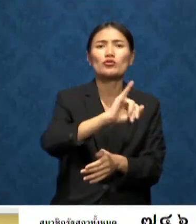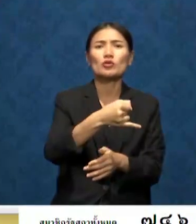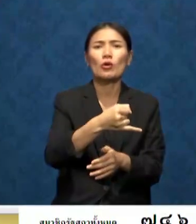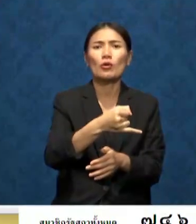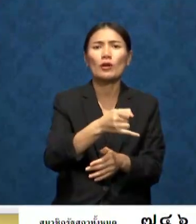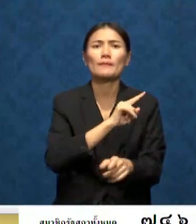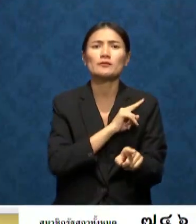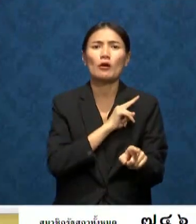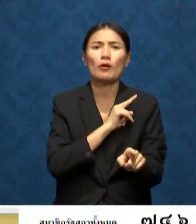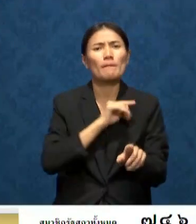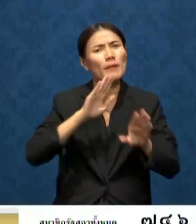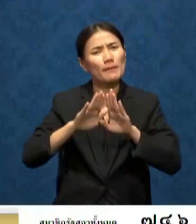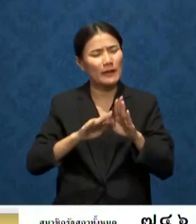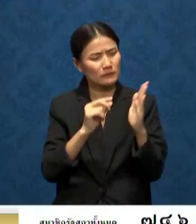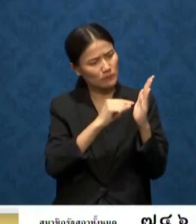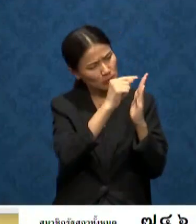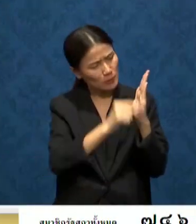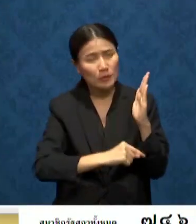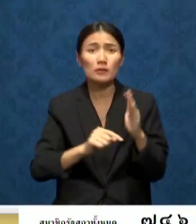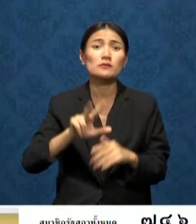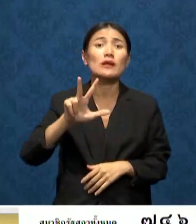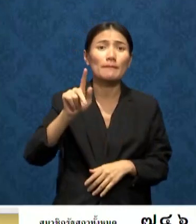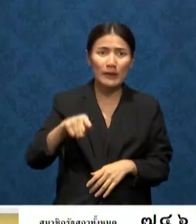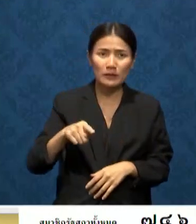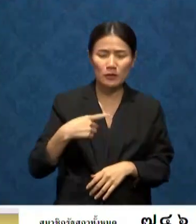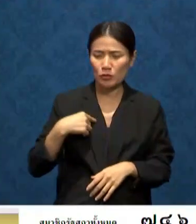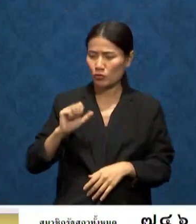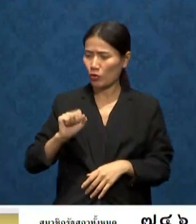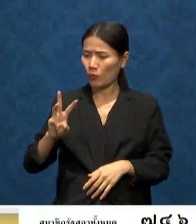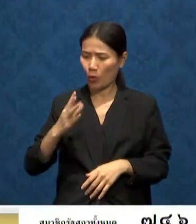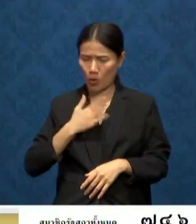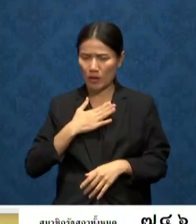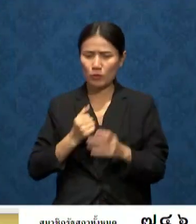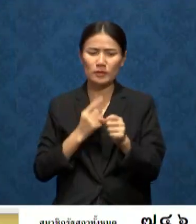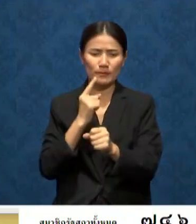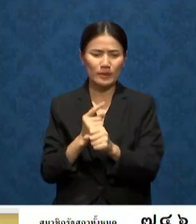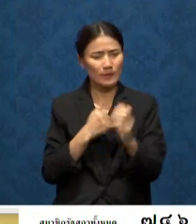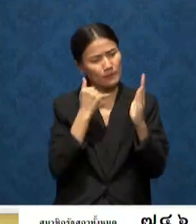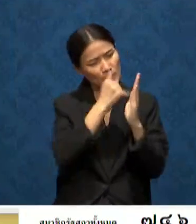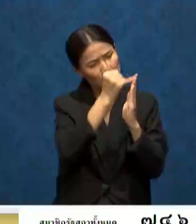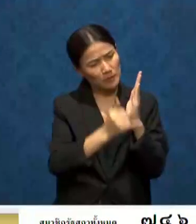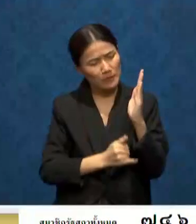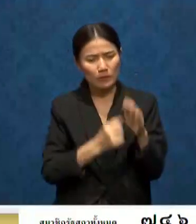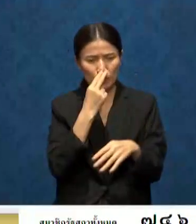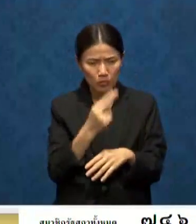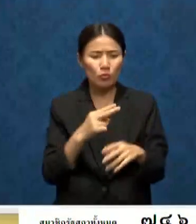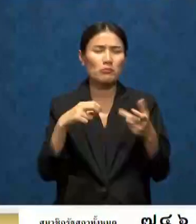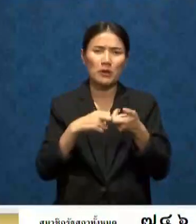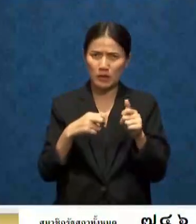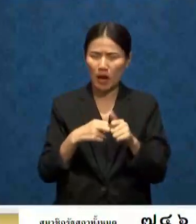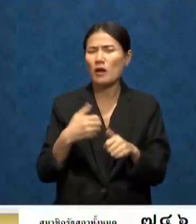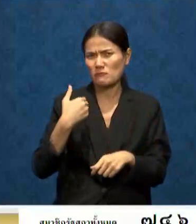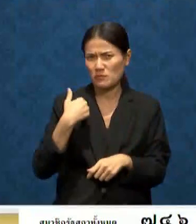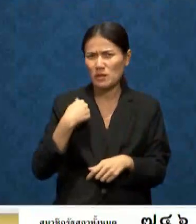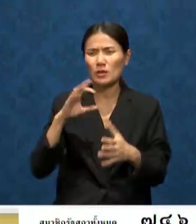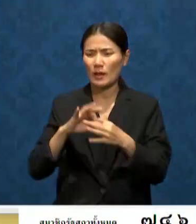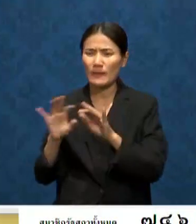งในสามวิทธษภาได้ลงพื้ที่ตลอดหนึงปีเต็พบว่ามีปัญหาในเชิงกระบวนการถ่ายโ